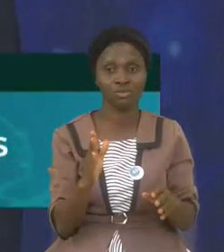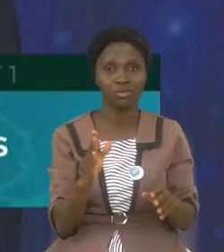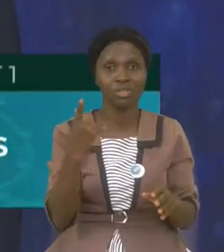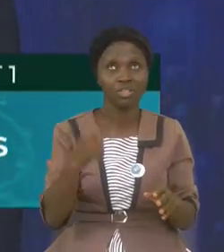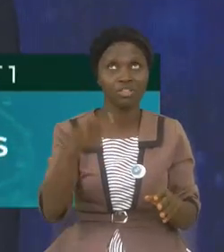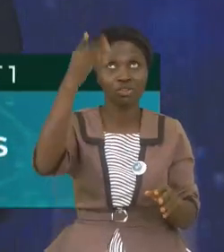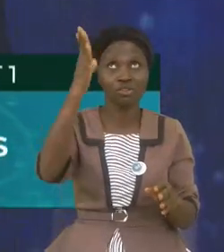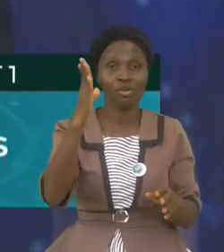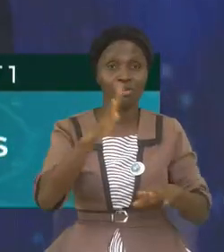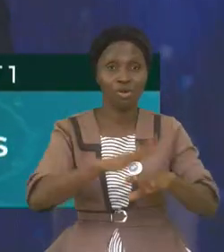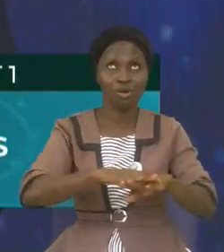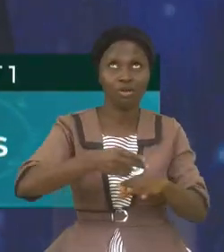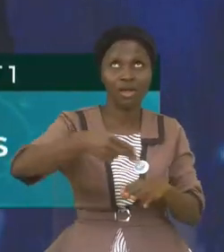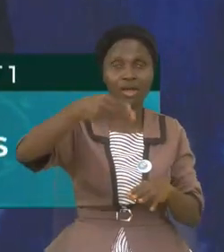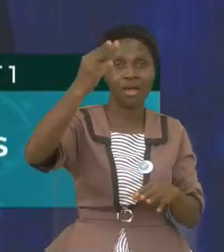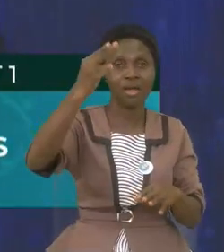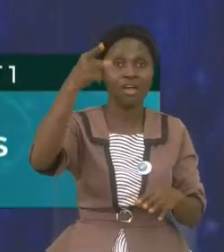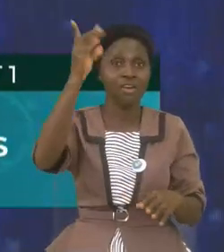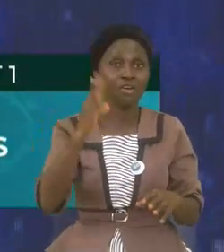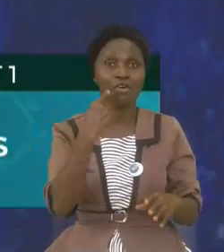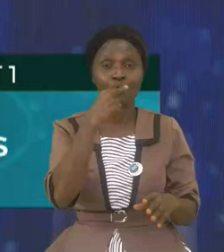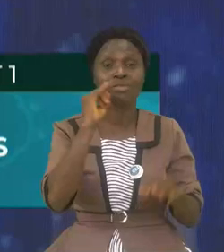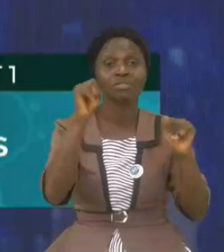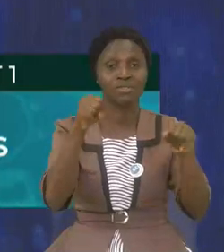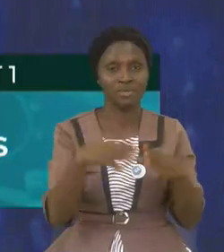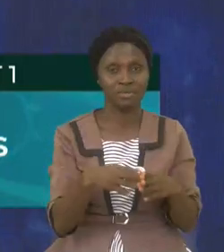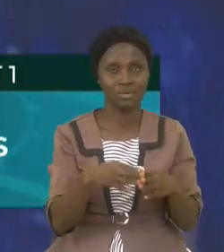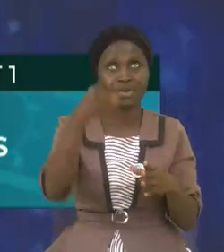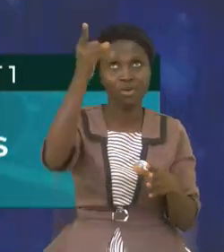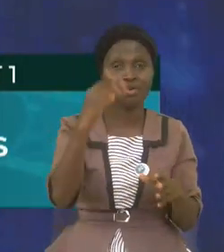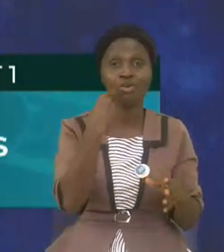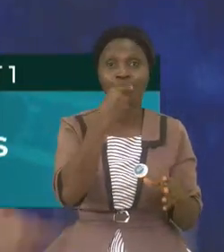Les signes et œuvres spectaculaires de Dieu du ciel.